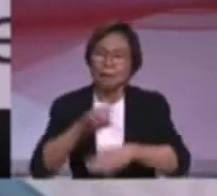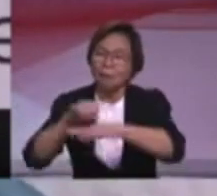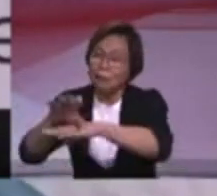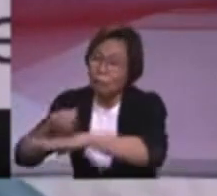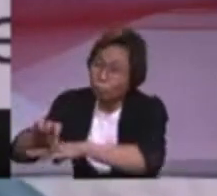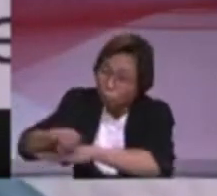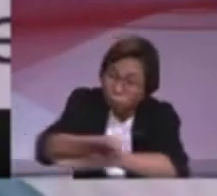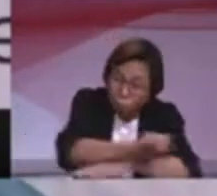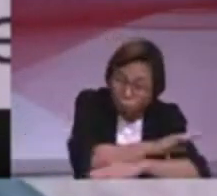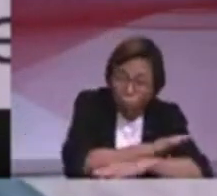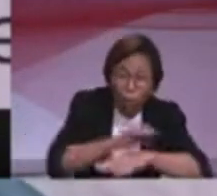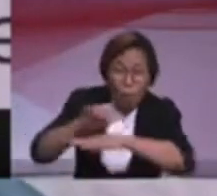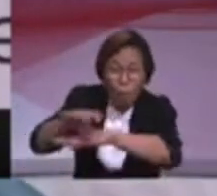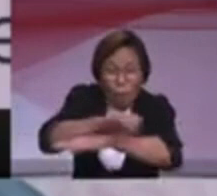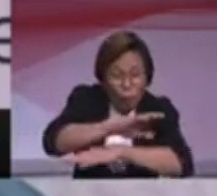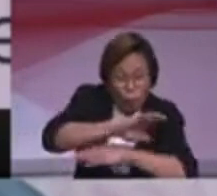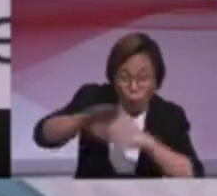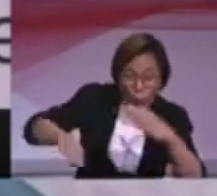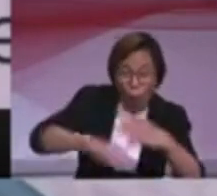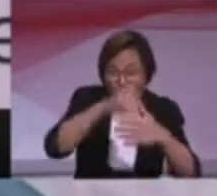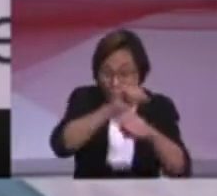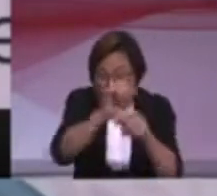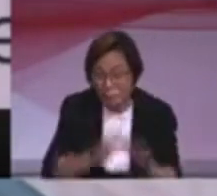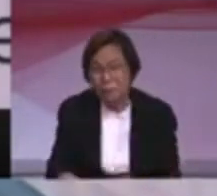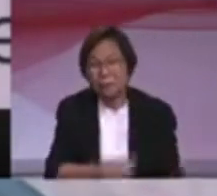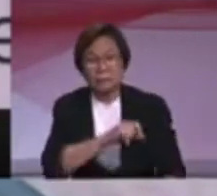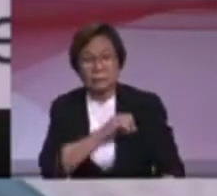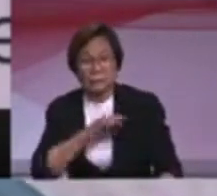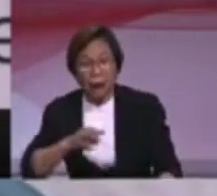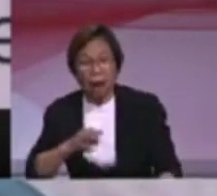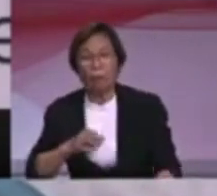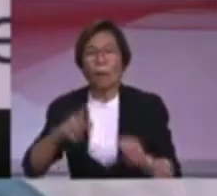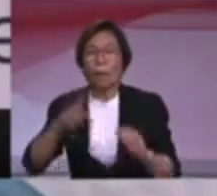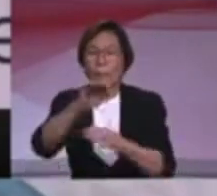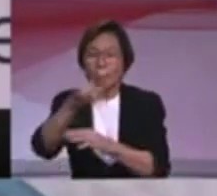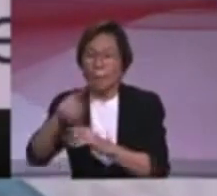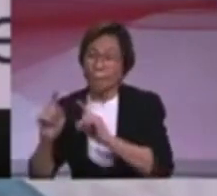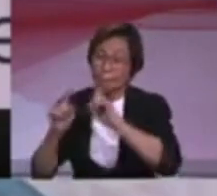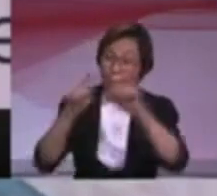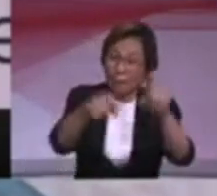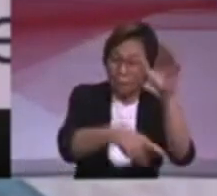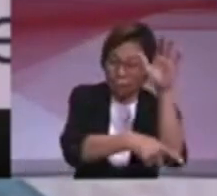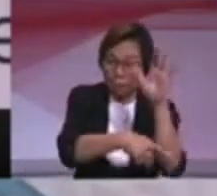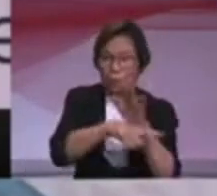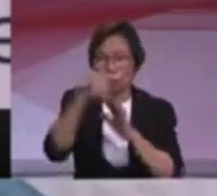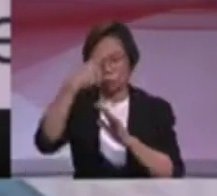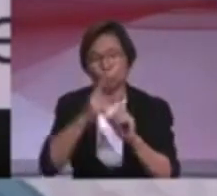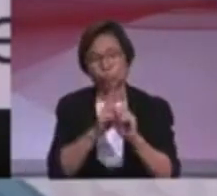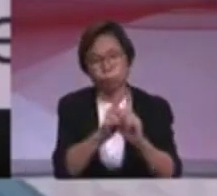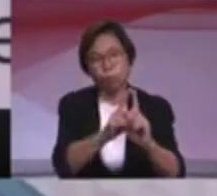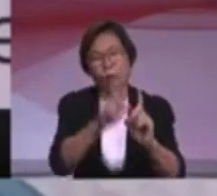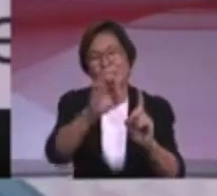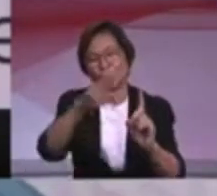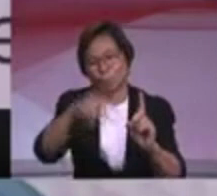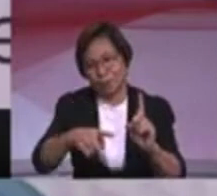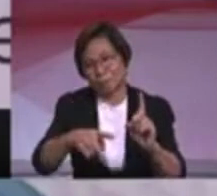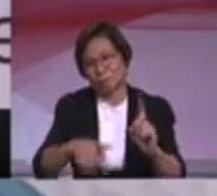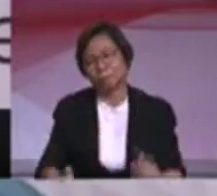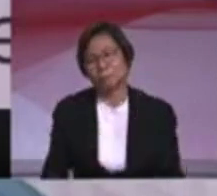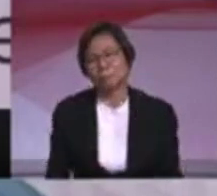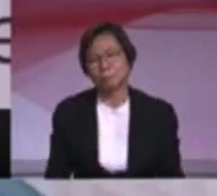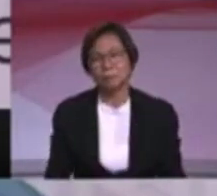semua yang bertugas ataupun ahli parlimen yang hadir ke sesi sidang parlimen untuk patuh kepada SOP yang telah kita